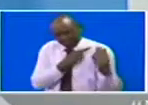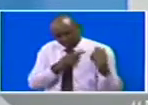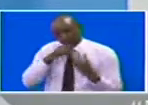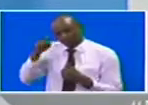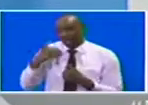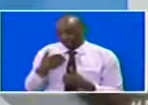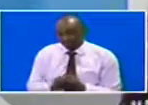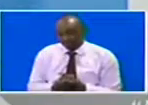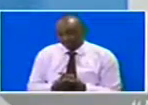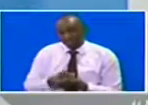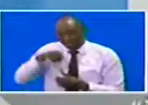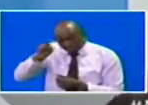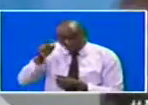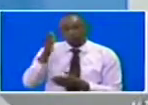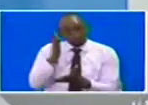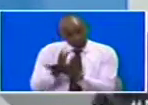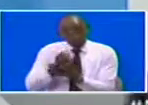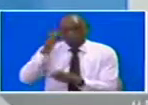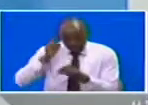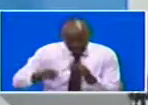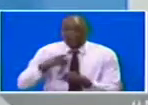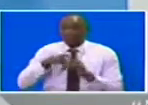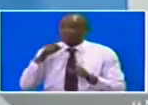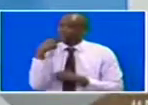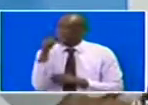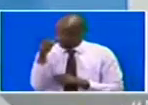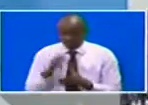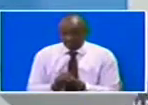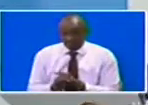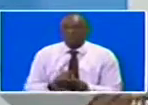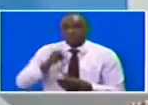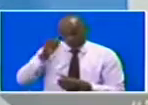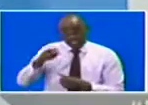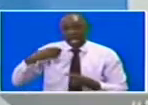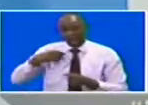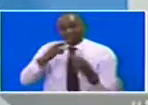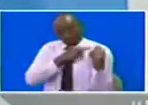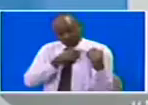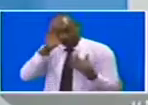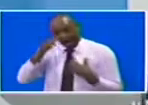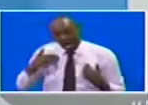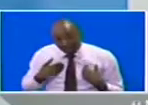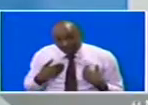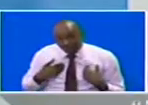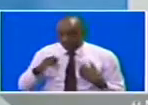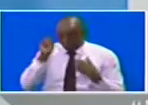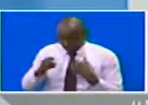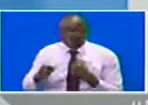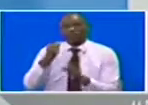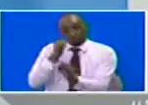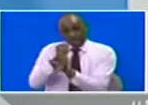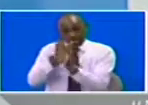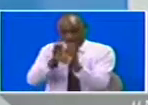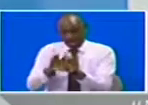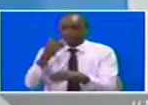pia. Licha kwamba waifanye, lakini tunawaambia wajue kwamba kuna mchango wao ambao wanahitaji kufanya